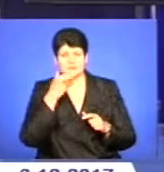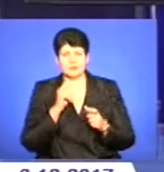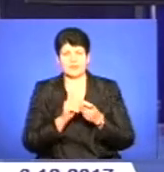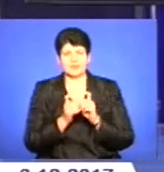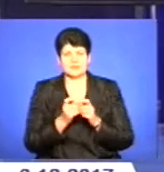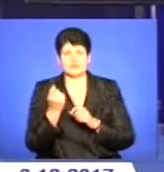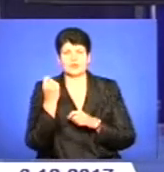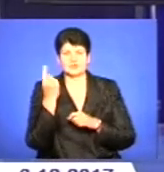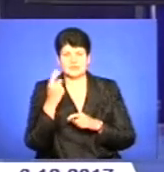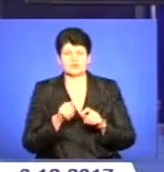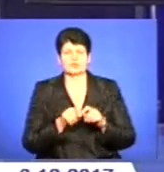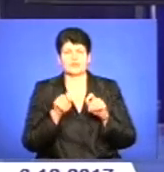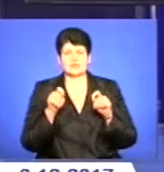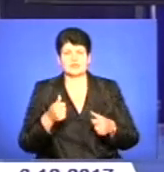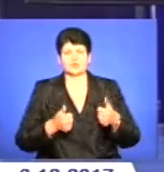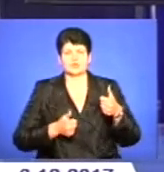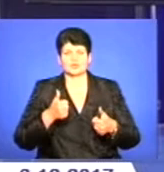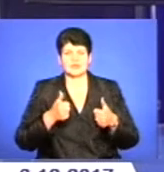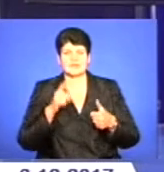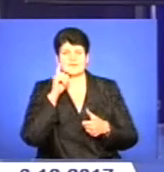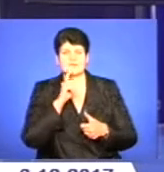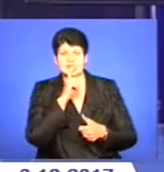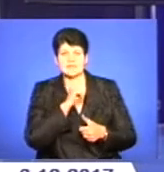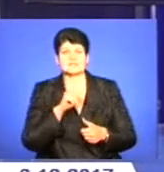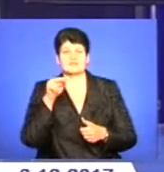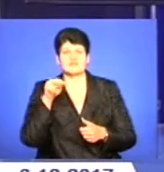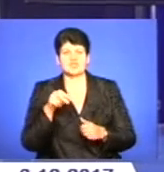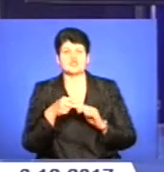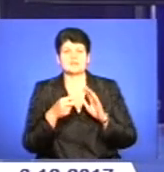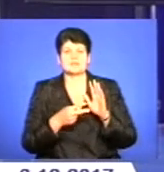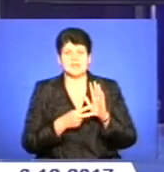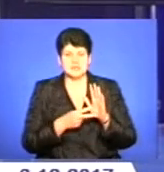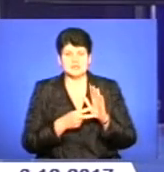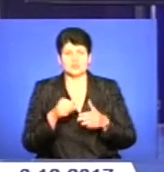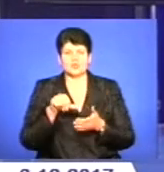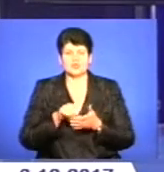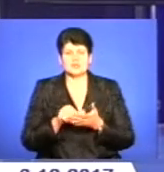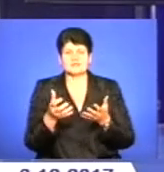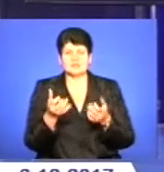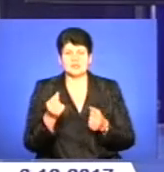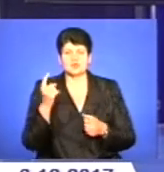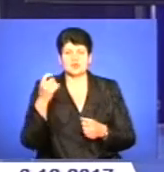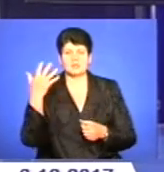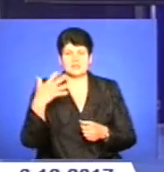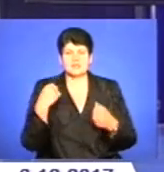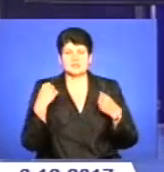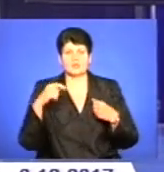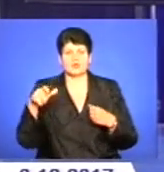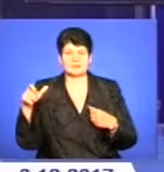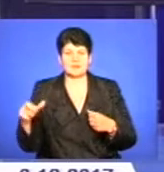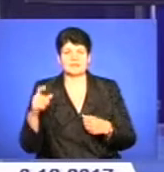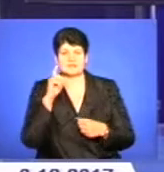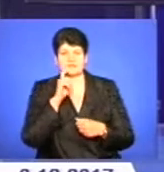на 11-му відкритому турнірі «Вінниця-2017». Участь у цих змаганнях взяли понад 150 спортсменів з Вінницької,